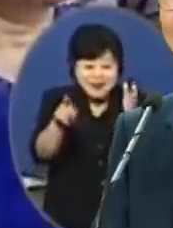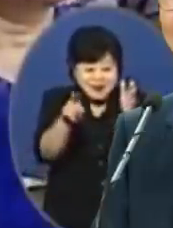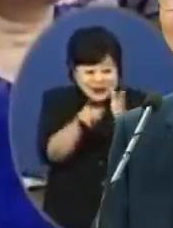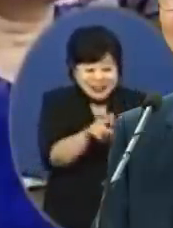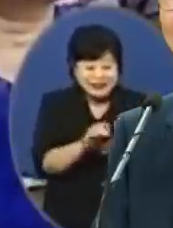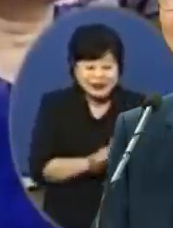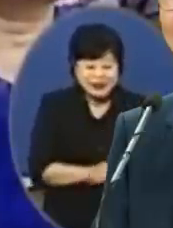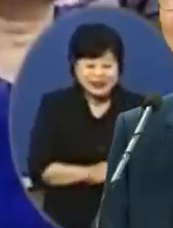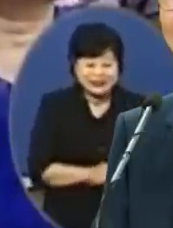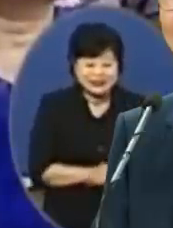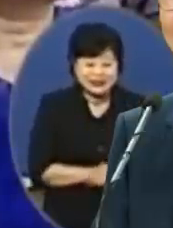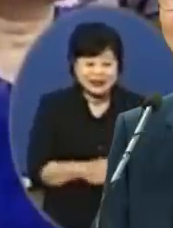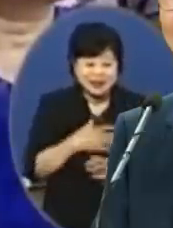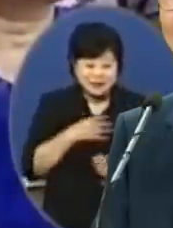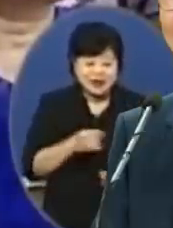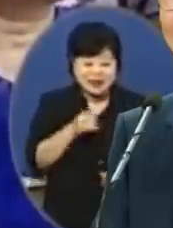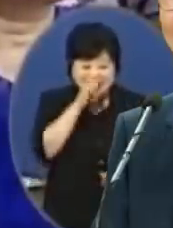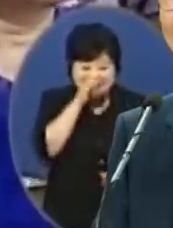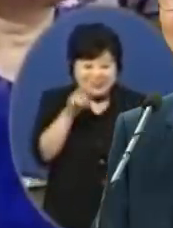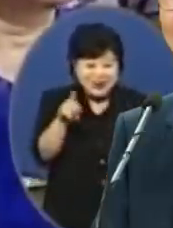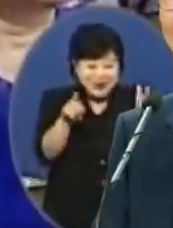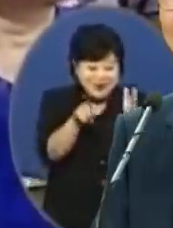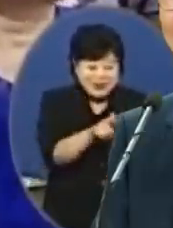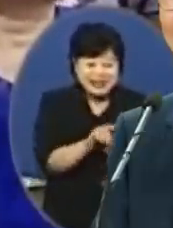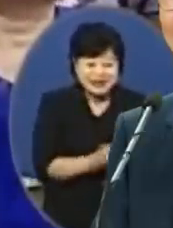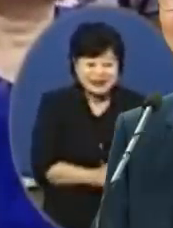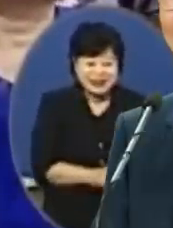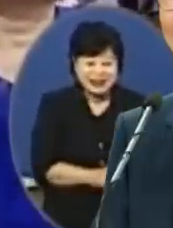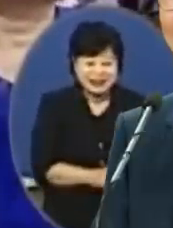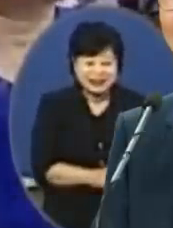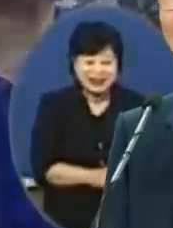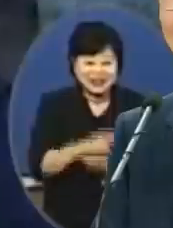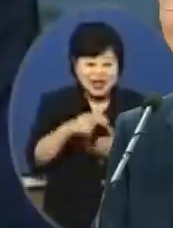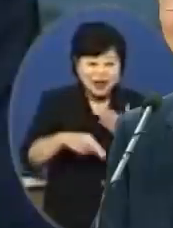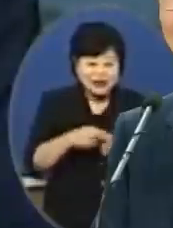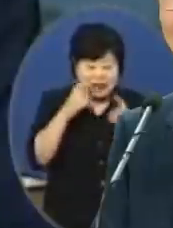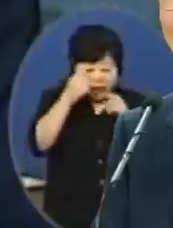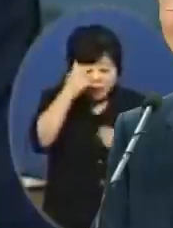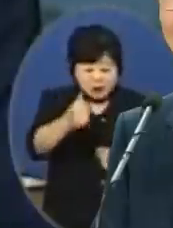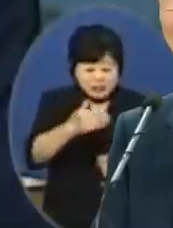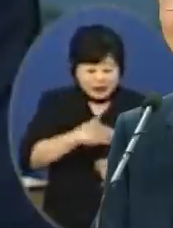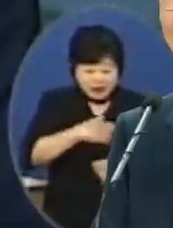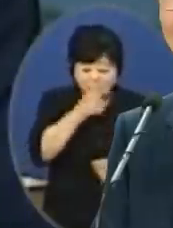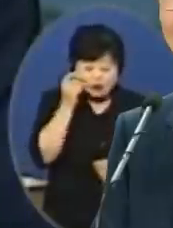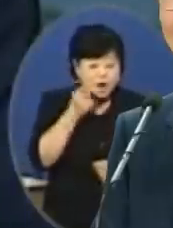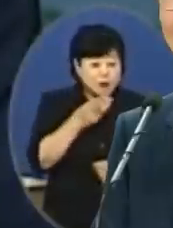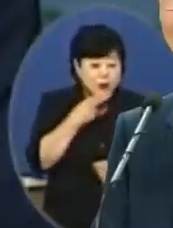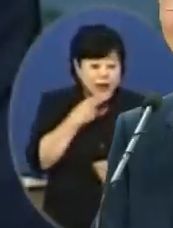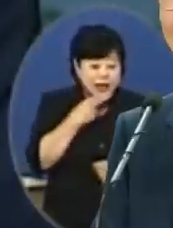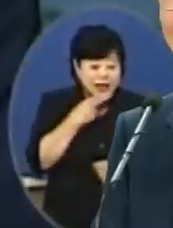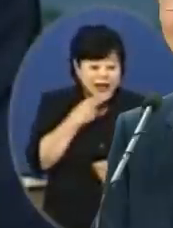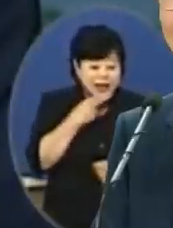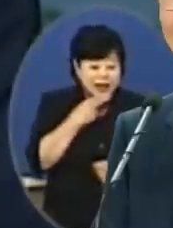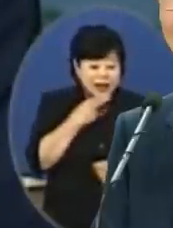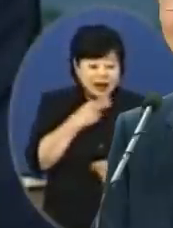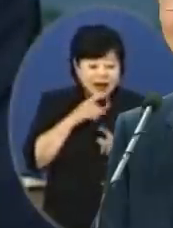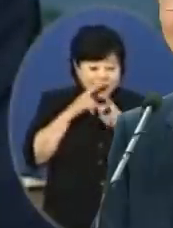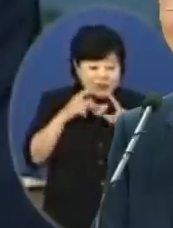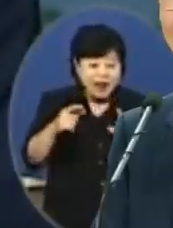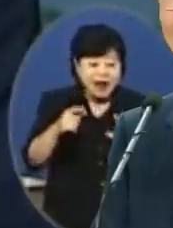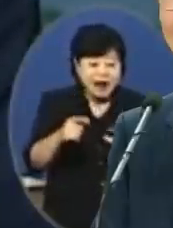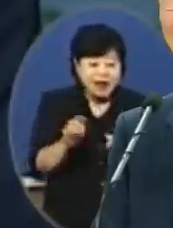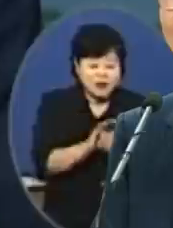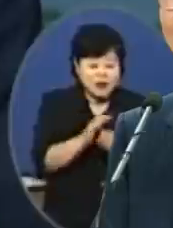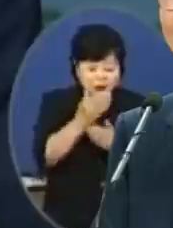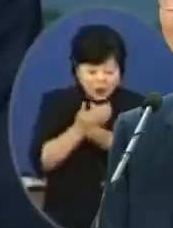돼요. 평안이 있을 것을 믿어야 돼요. 야훼는 나의 목자시니 내게 부족함이 없으리로다. 이 한마디도